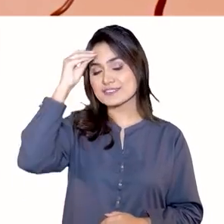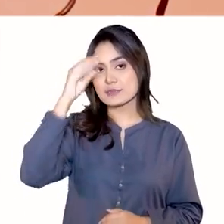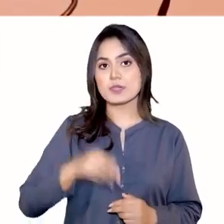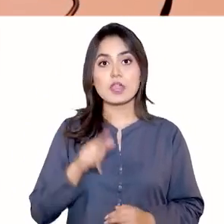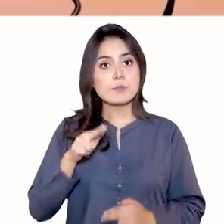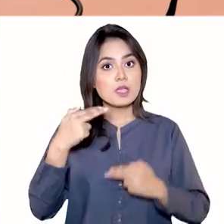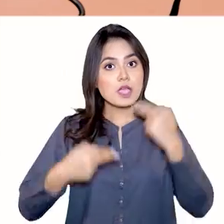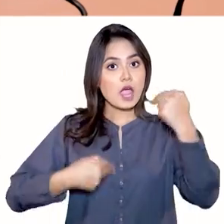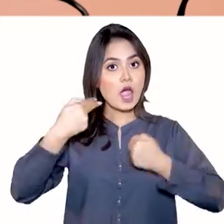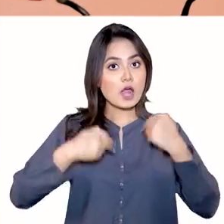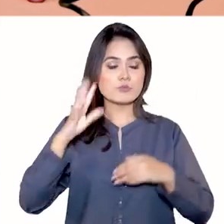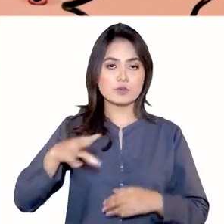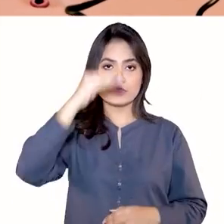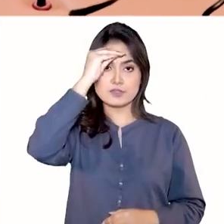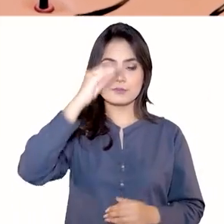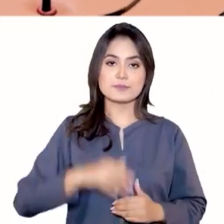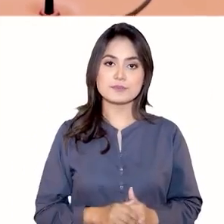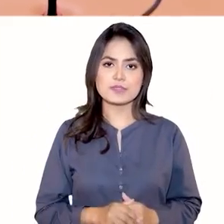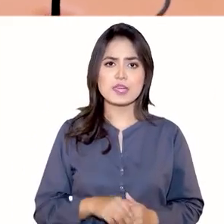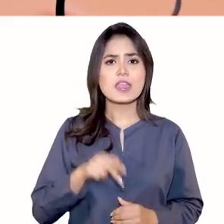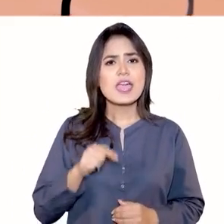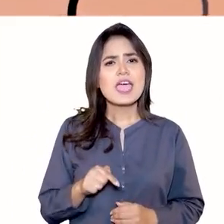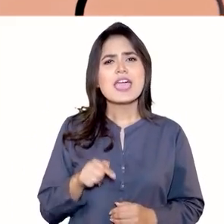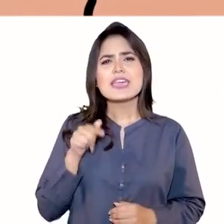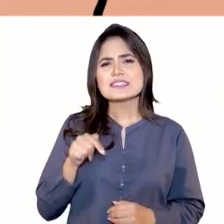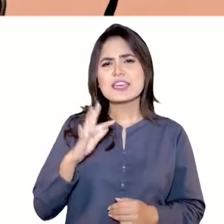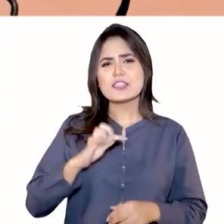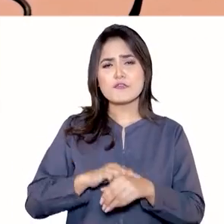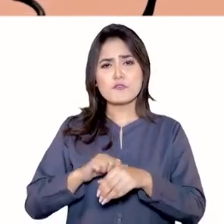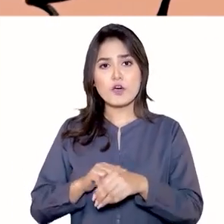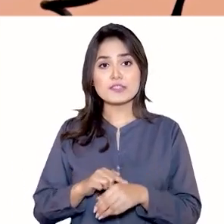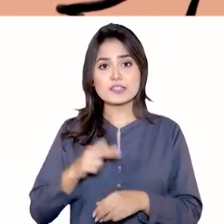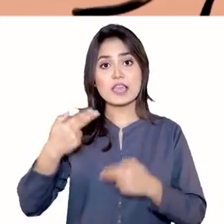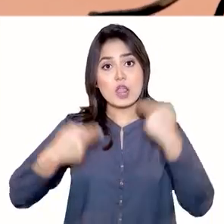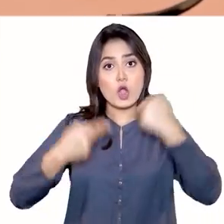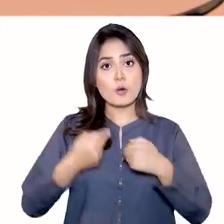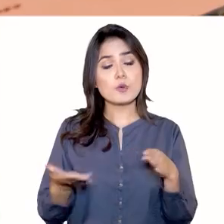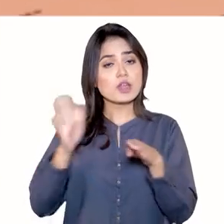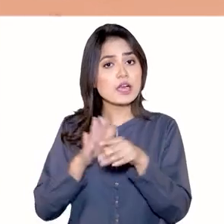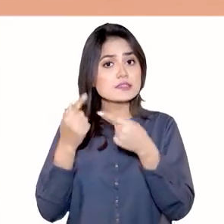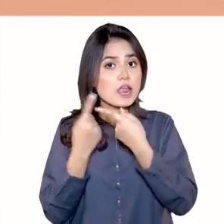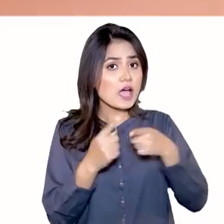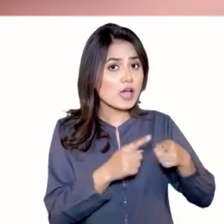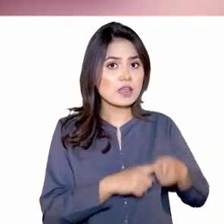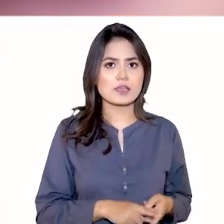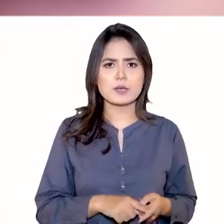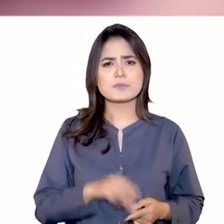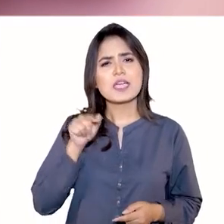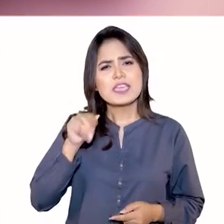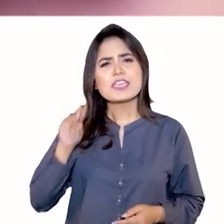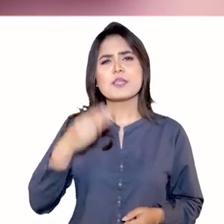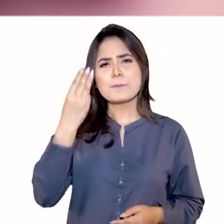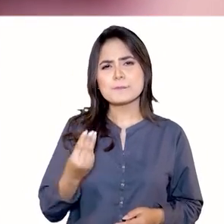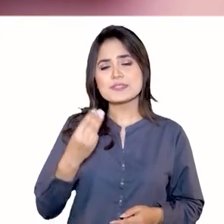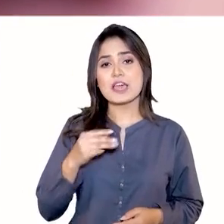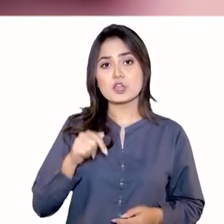पड़ता है। इंसानी सर और जिस्म के दीगर हिस्सों के फॉलिकल्स पर हार्मोन का असर मुख्तलिफ होता है। यही वजह है कि अमूमन नौज़ायदा